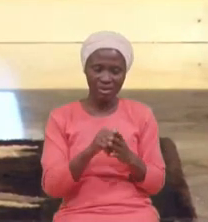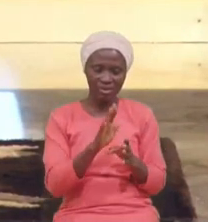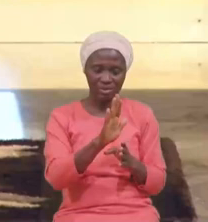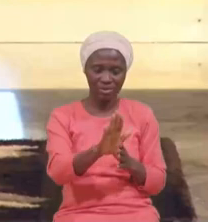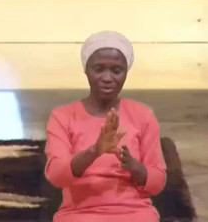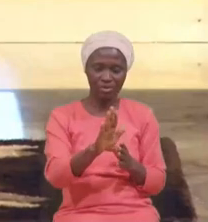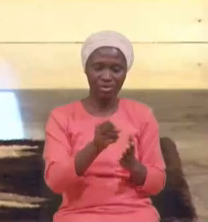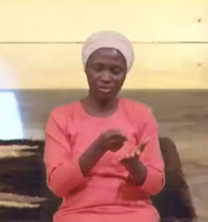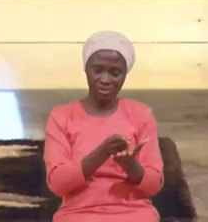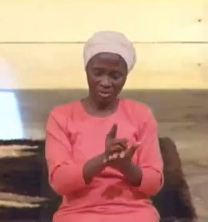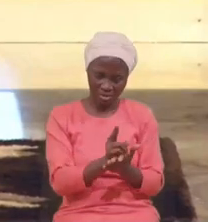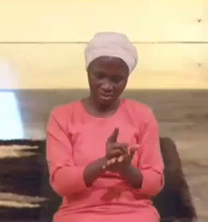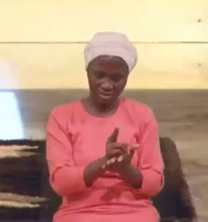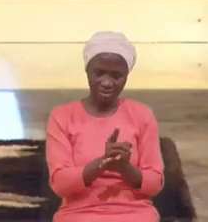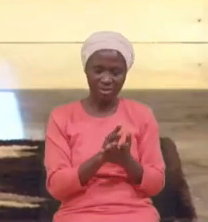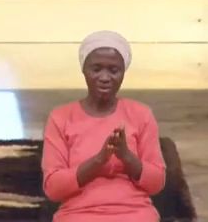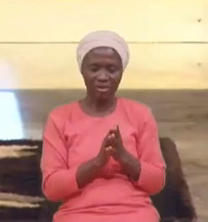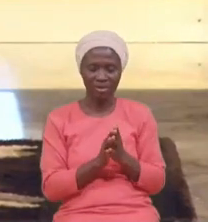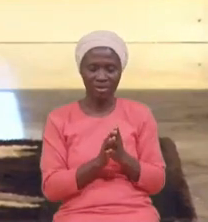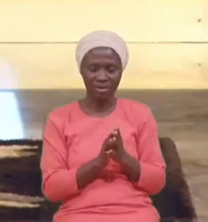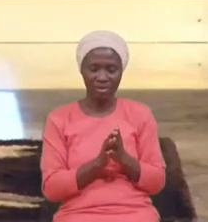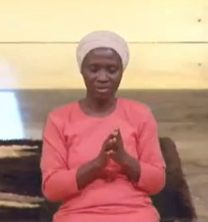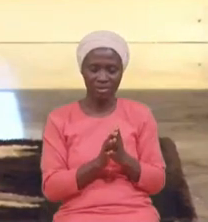dans votre intégrité,